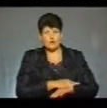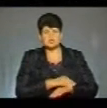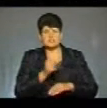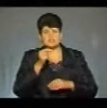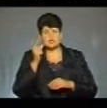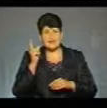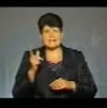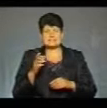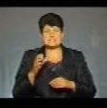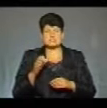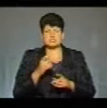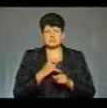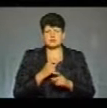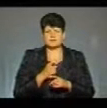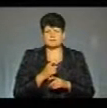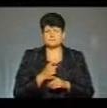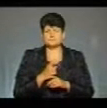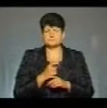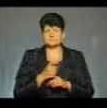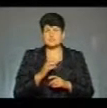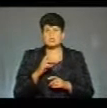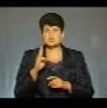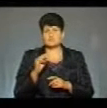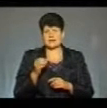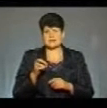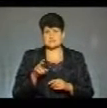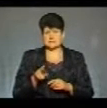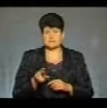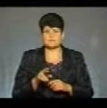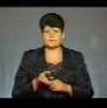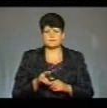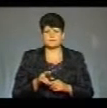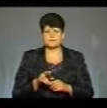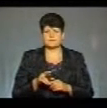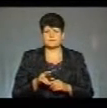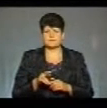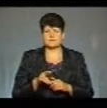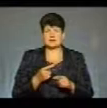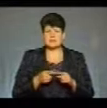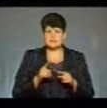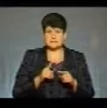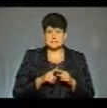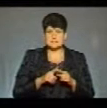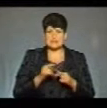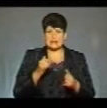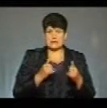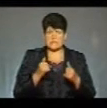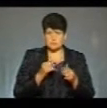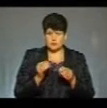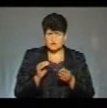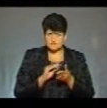Швеції. Розказує, як обробляє знайдені експонати. Препарую це є хімічним способом, а